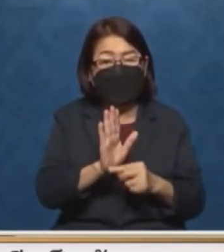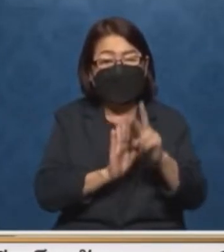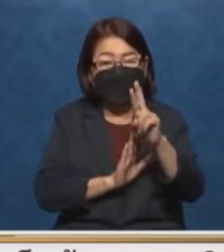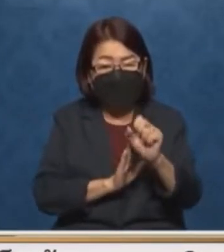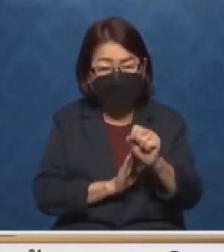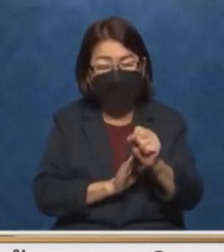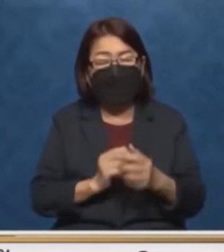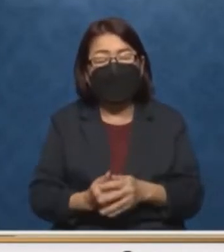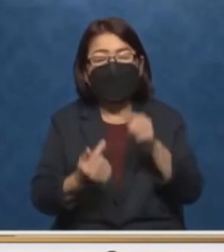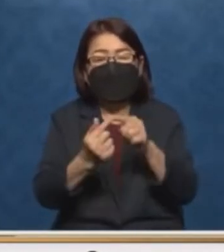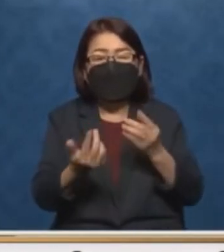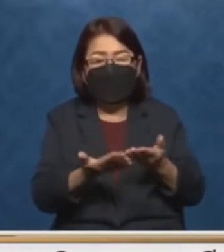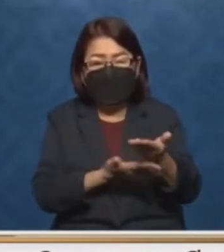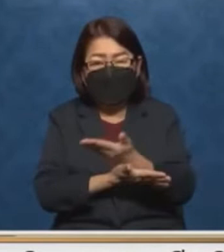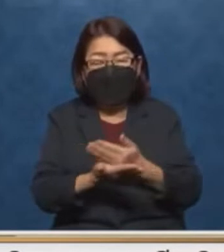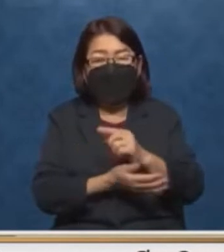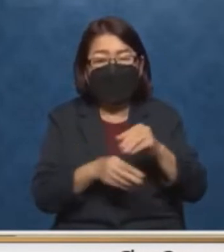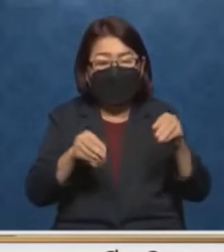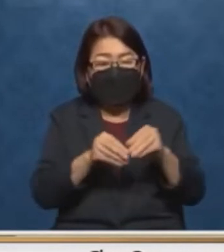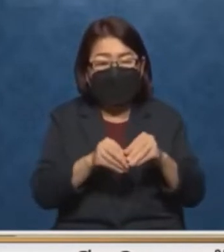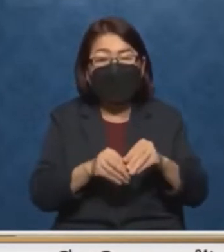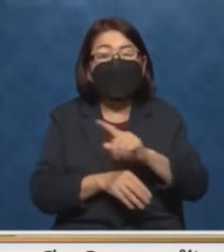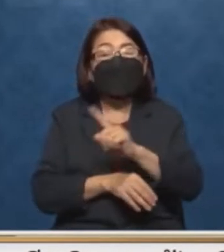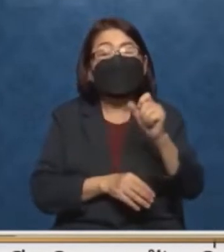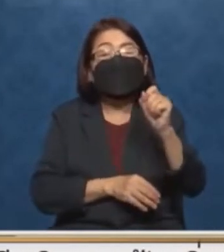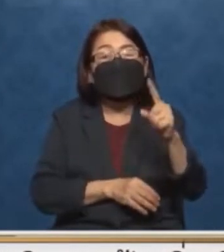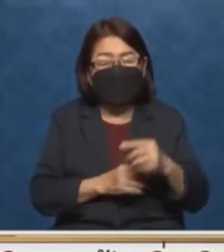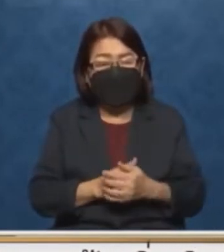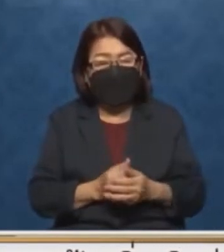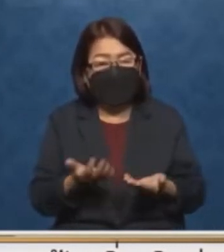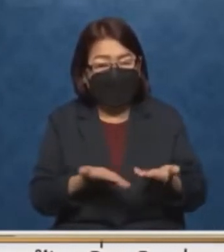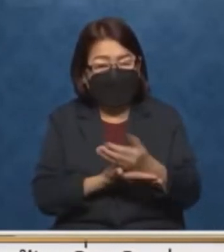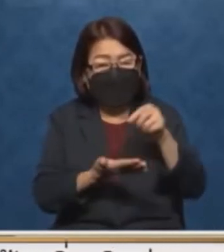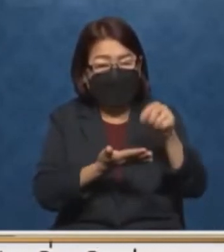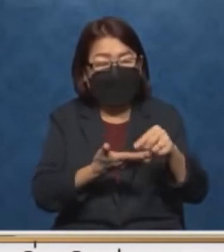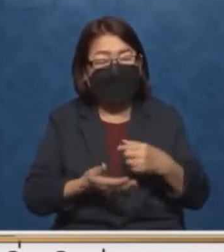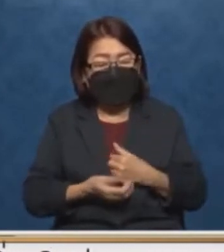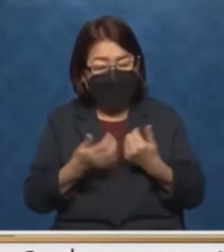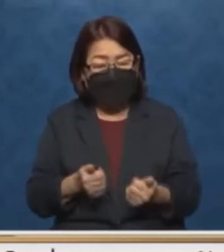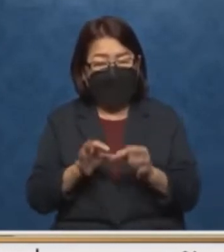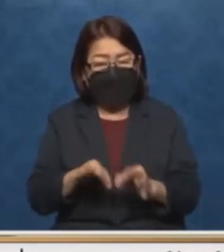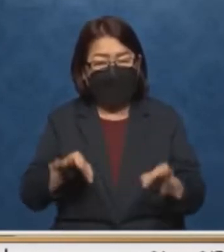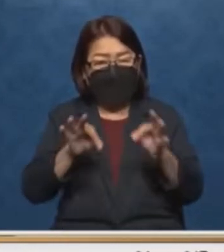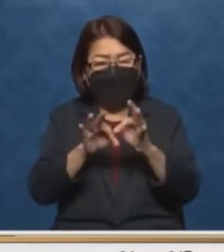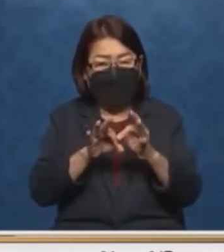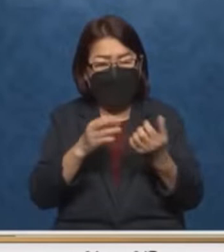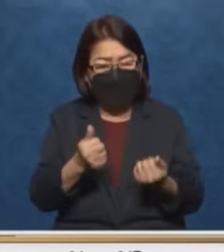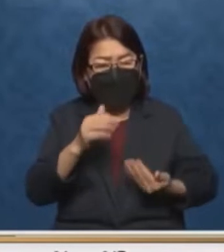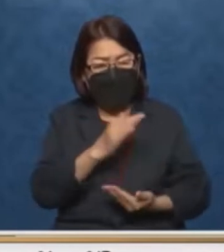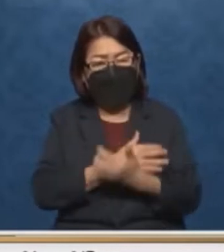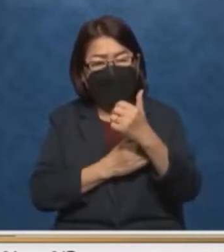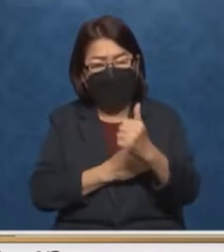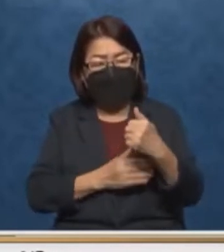การที่นาในวันศุกร์ที่จะถึงนี้ดังนั้นมีความจำเป็นครับที่จะต้องขอถือโอกาสนี้เป็นตัวแทนของ